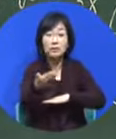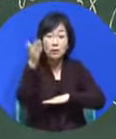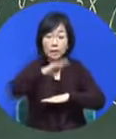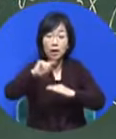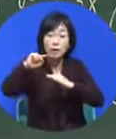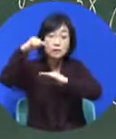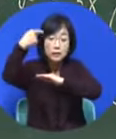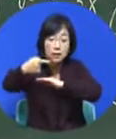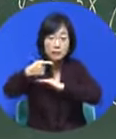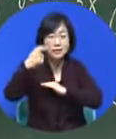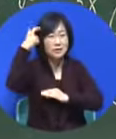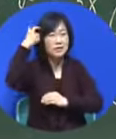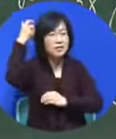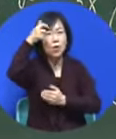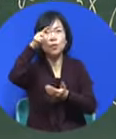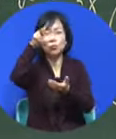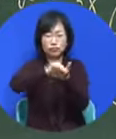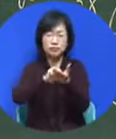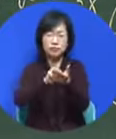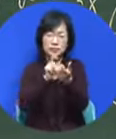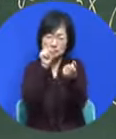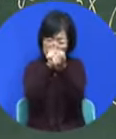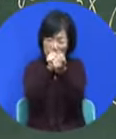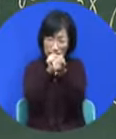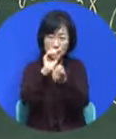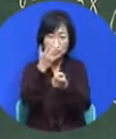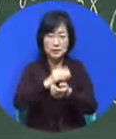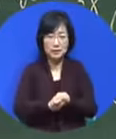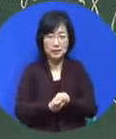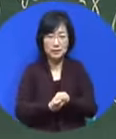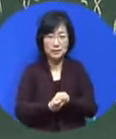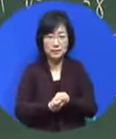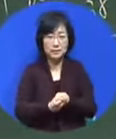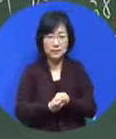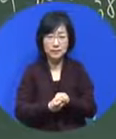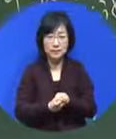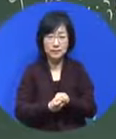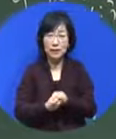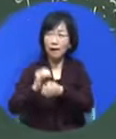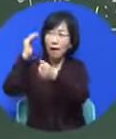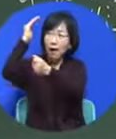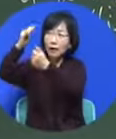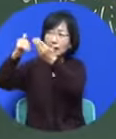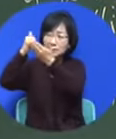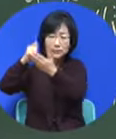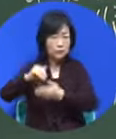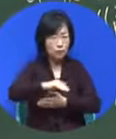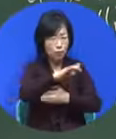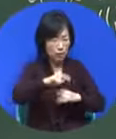생각할 수 있 온다요 아닙니다 우리에게